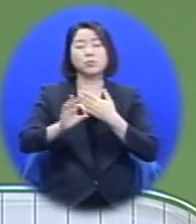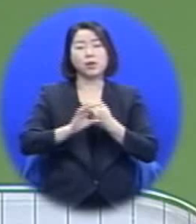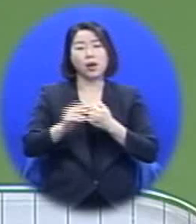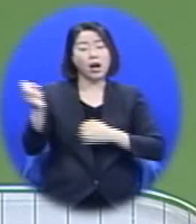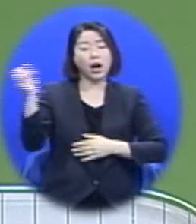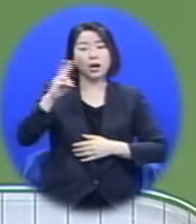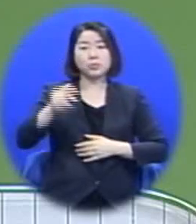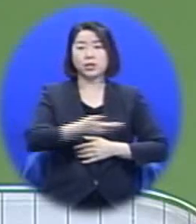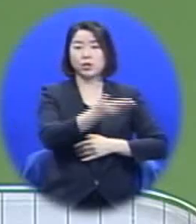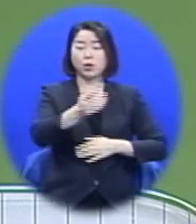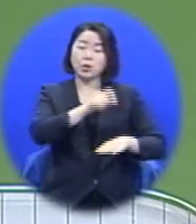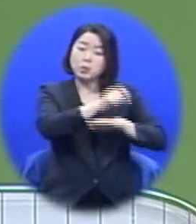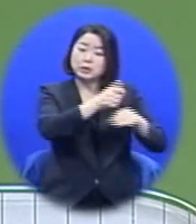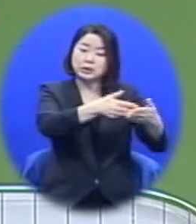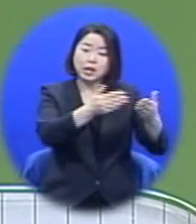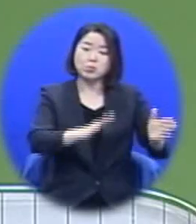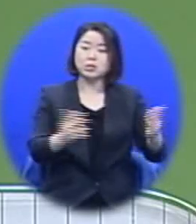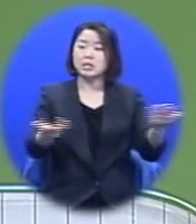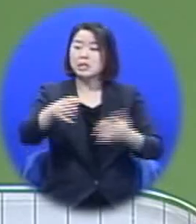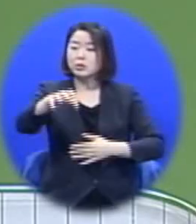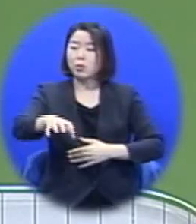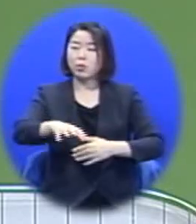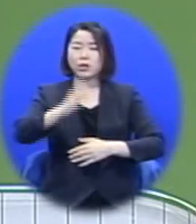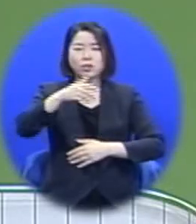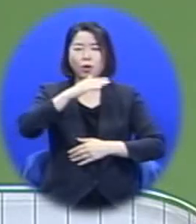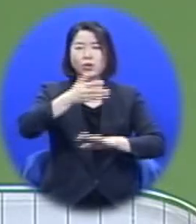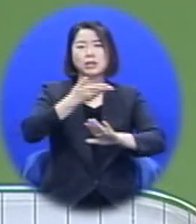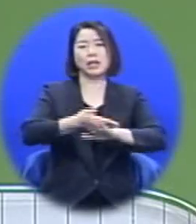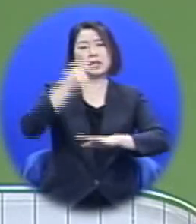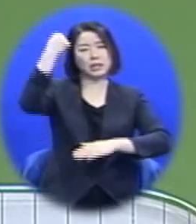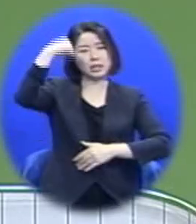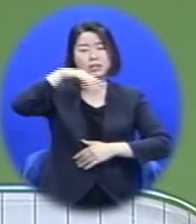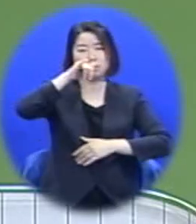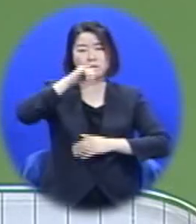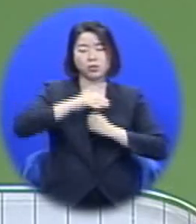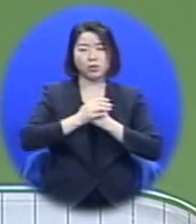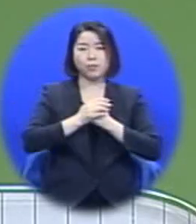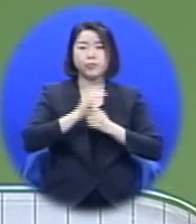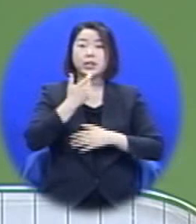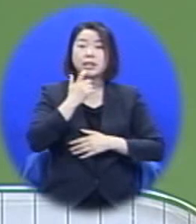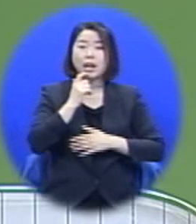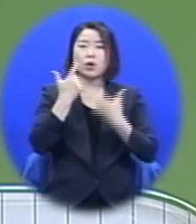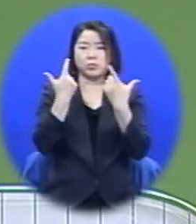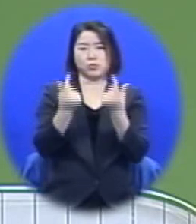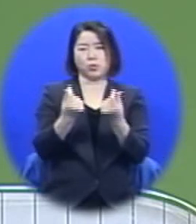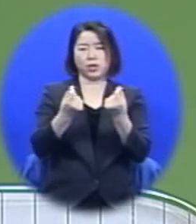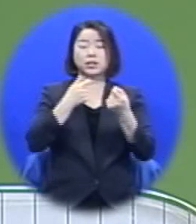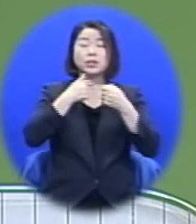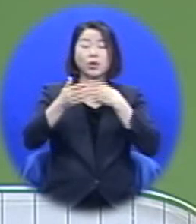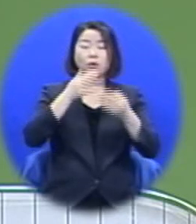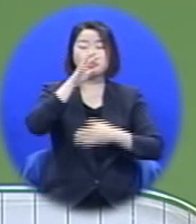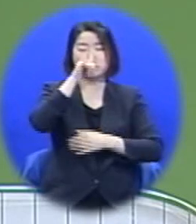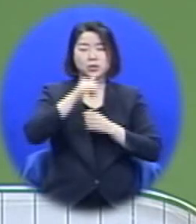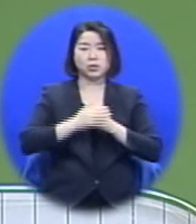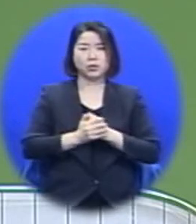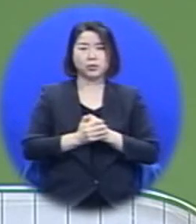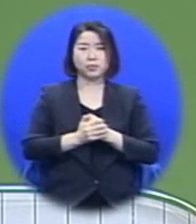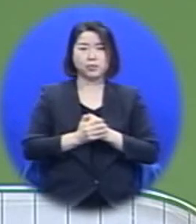사무실과 일터가 전야 다르게 느껴지게 될 것입니다 야곱 있고 그와 같은 경험을 한 것